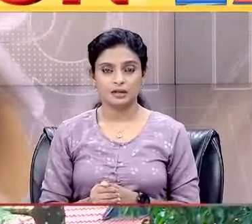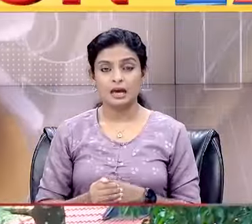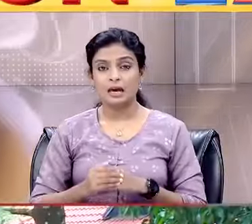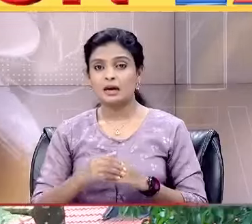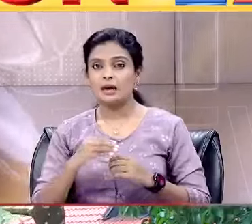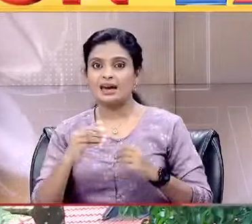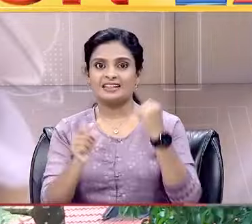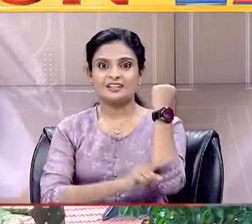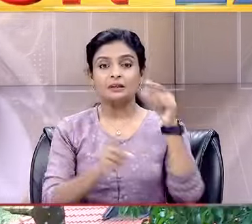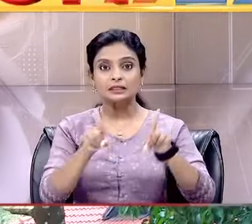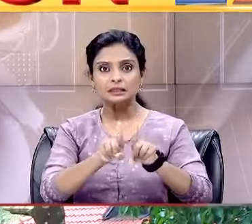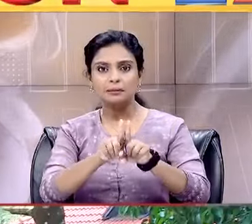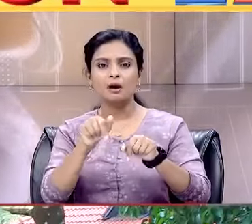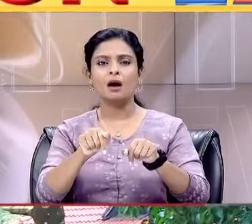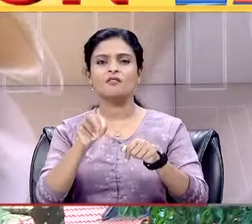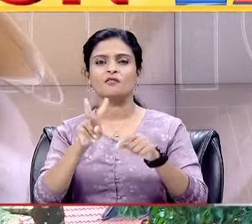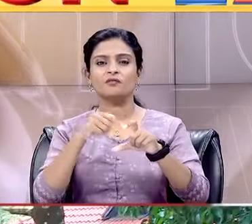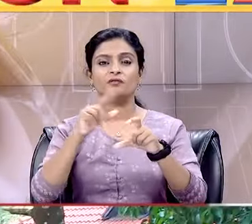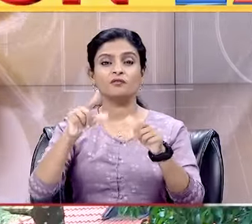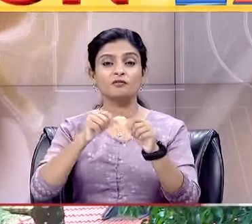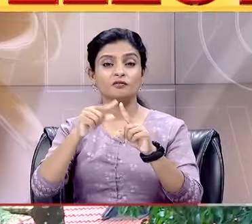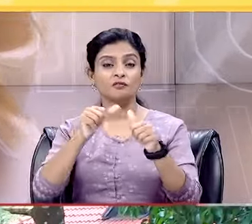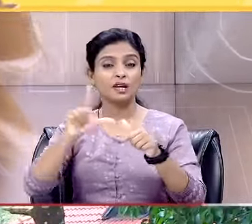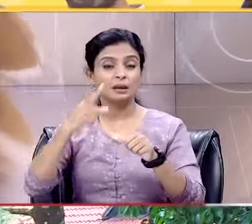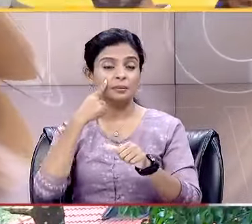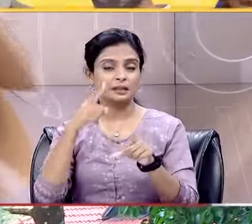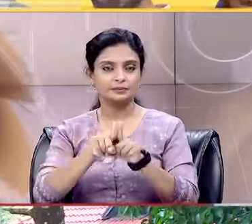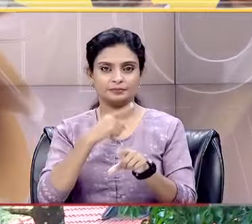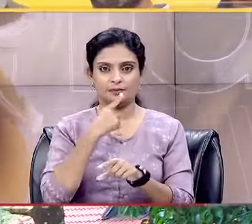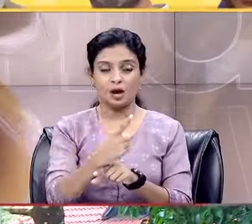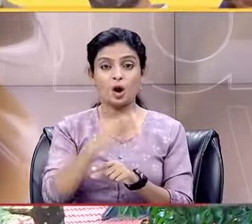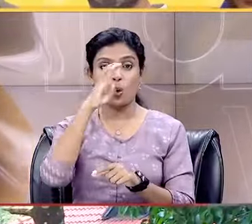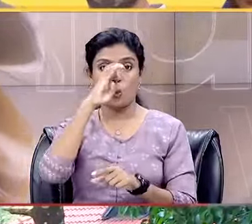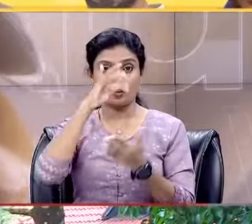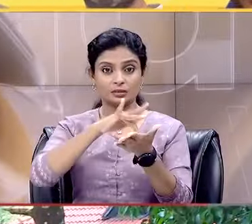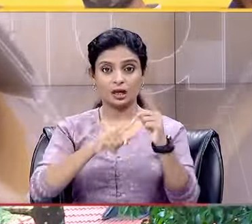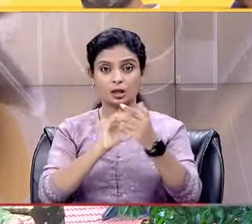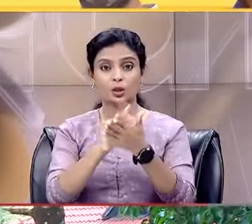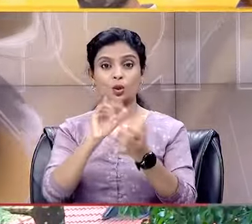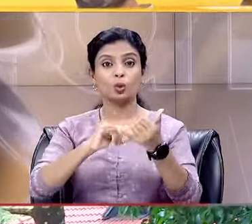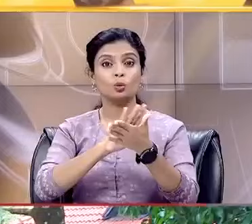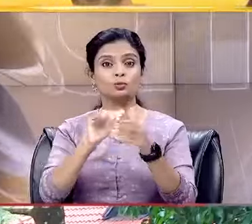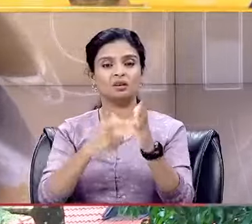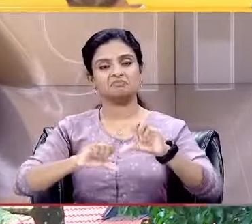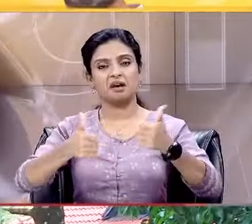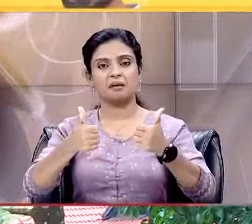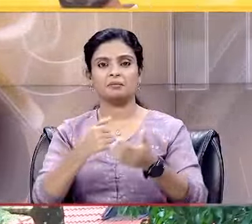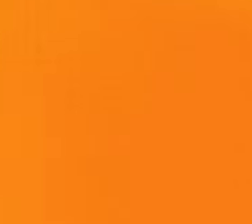ഈഴവരുടെ മാർപ്പാപ്പ വെള്ളാപ്പള്ളിയും കർദിനാൾ തുഷാറുമെന്ന് പി സി ജോർജ്. കോട്ടയത്ത് തുഷാർ വെള്ളാപ്പള്ളിയുടെ വിജയം ഉറപ്പെന്നും പി സി.